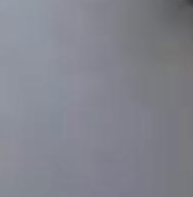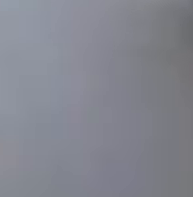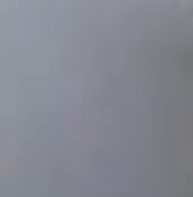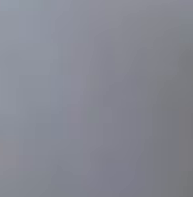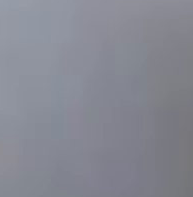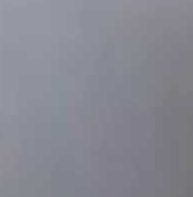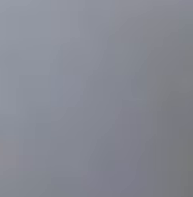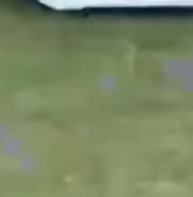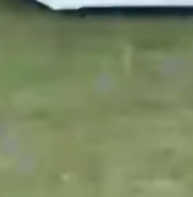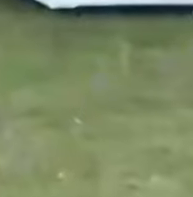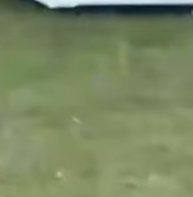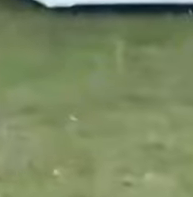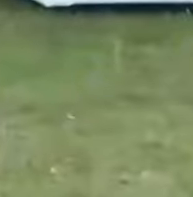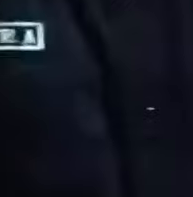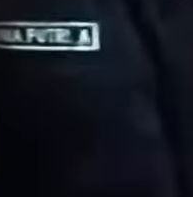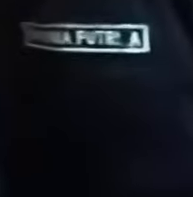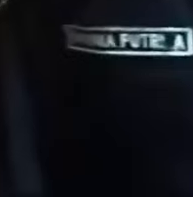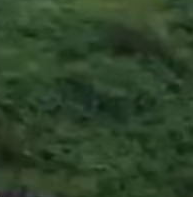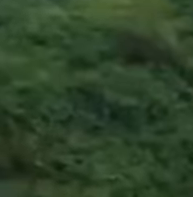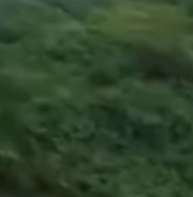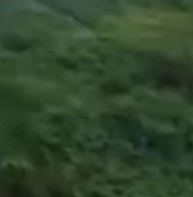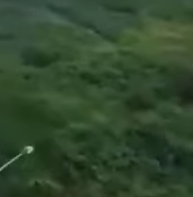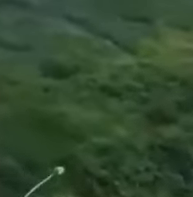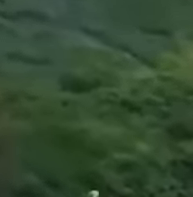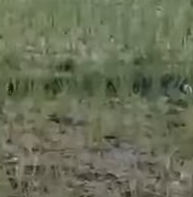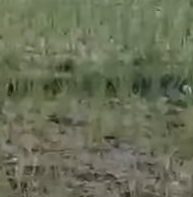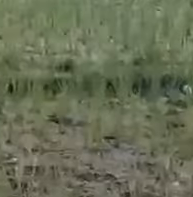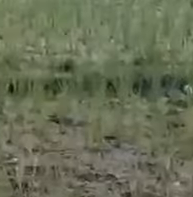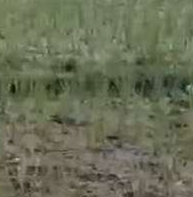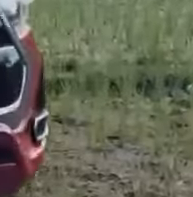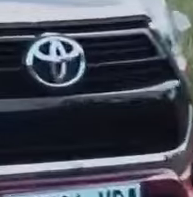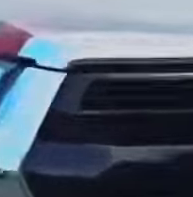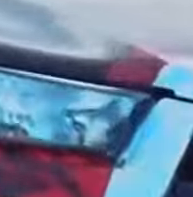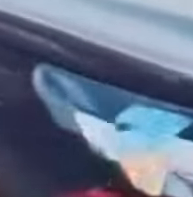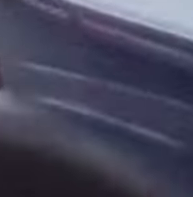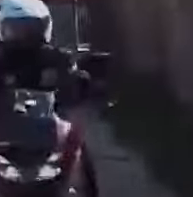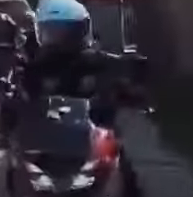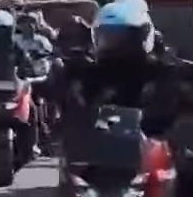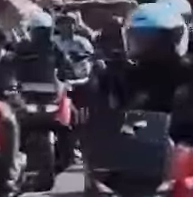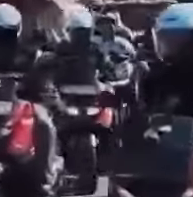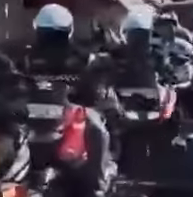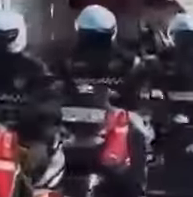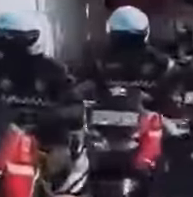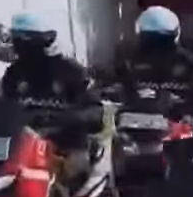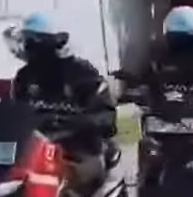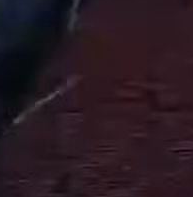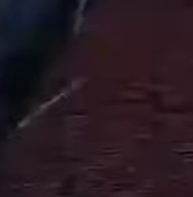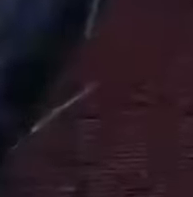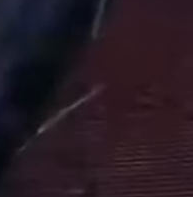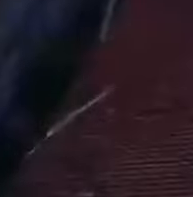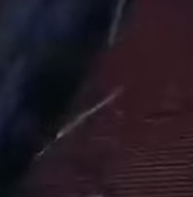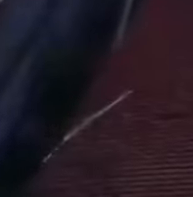November 2024. Gemilang, gembira, memilih, langsung.